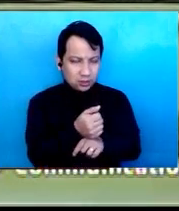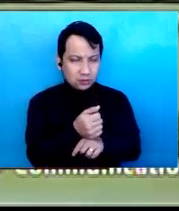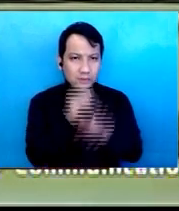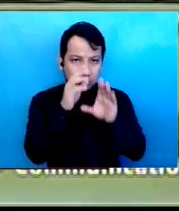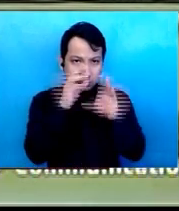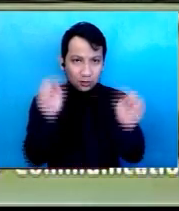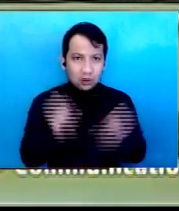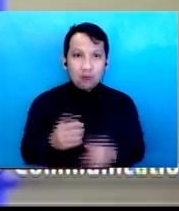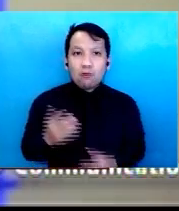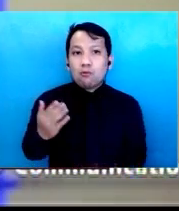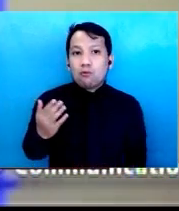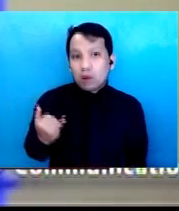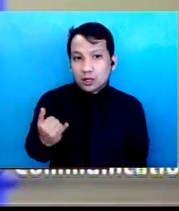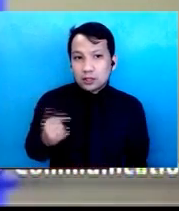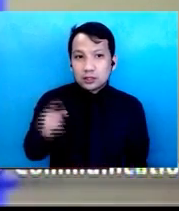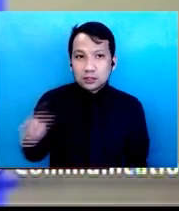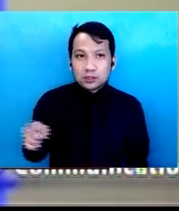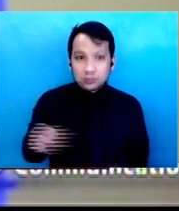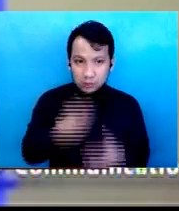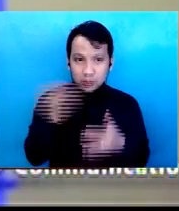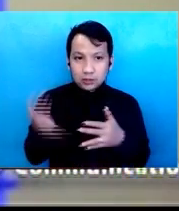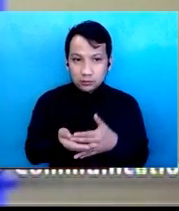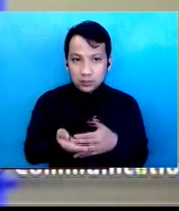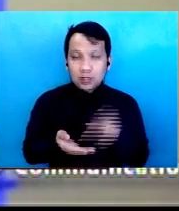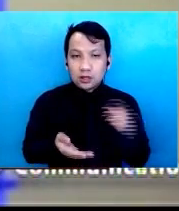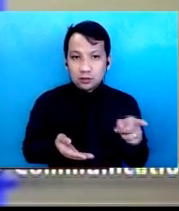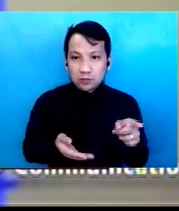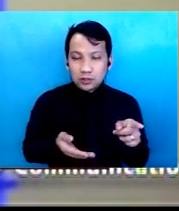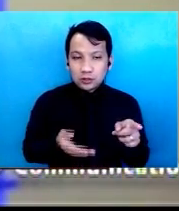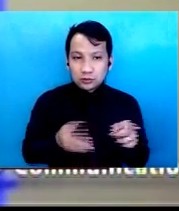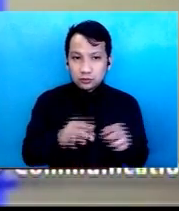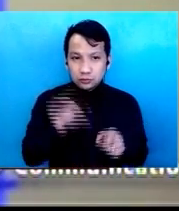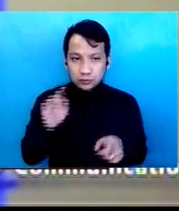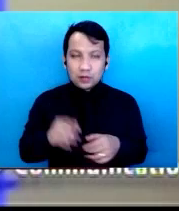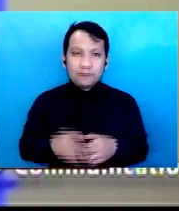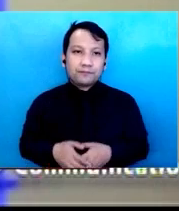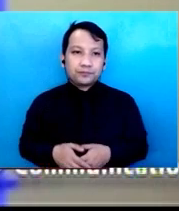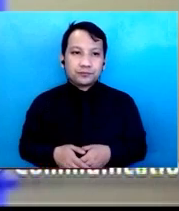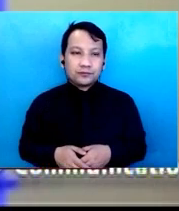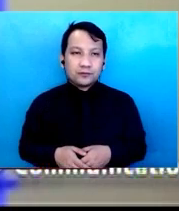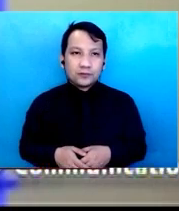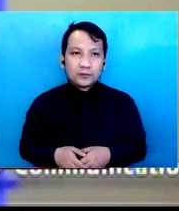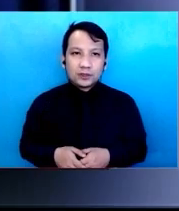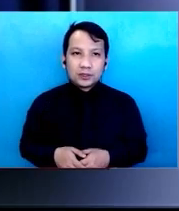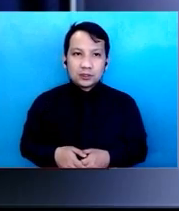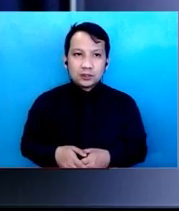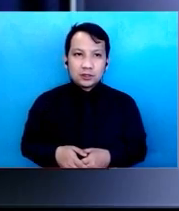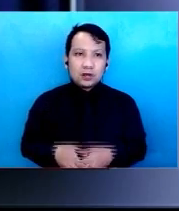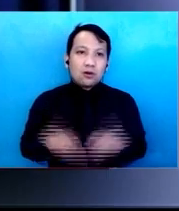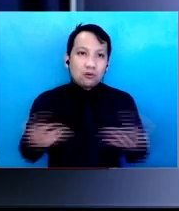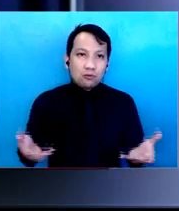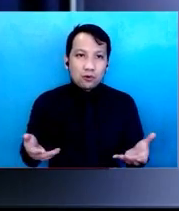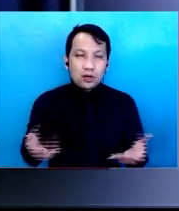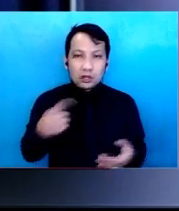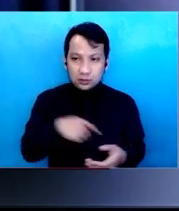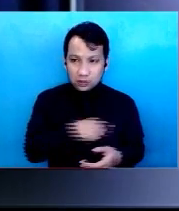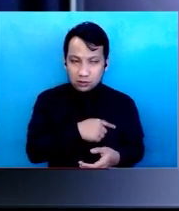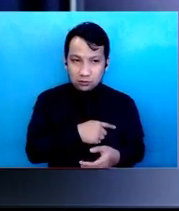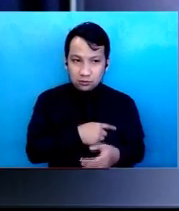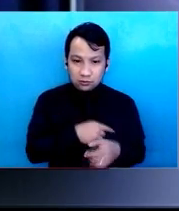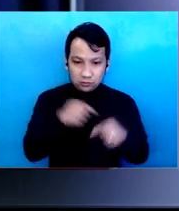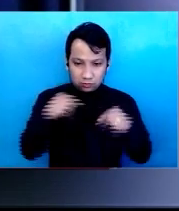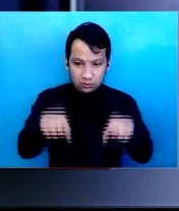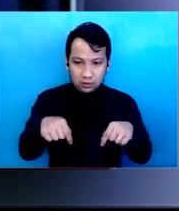eh bakit hindi pakasuhan ang kandidatong tinutukoy niya? Sagot ng Palacio. Wala po tayong sinasanto dito,